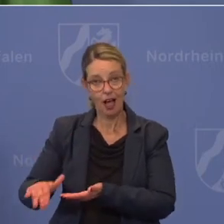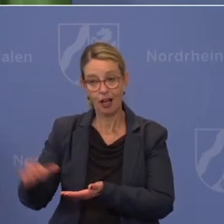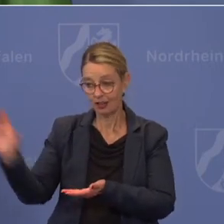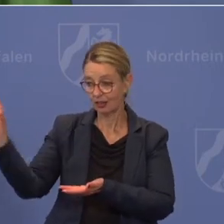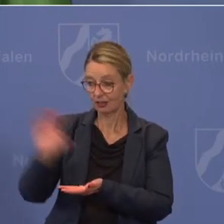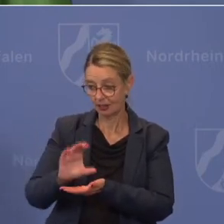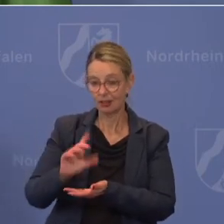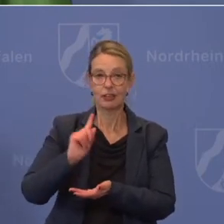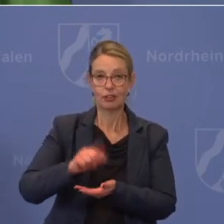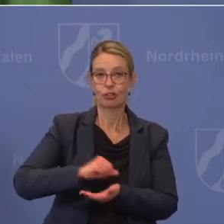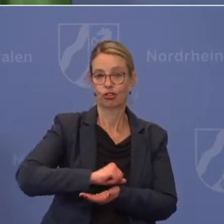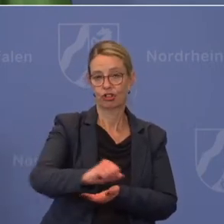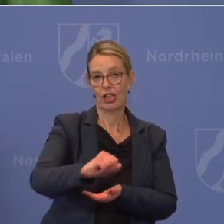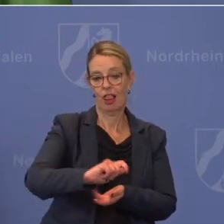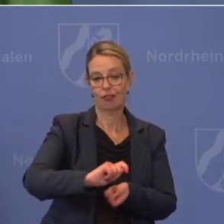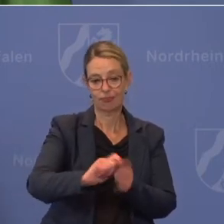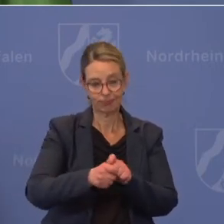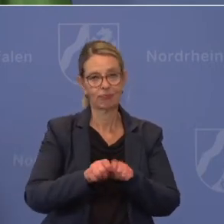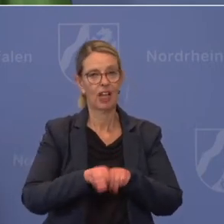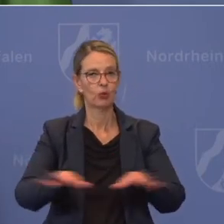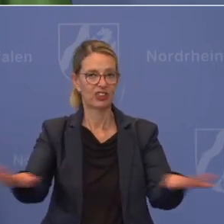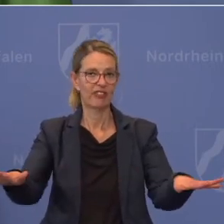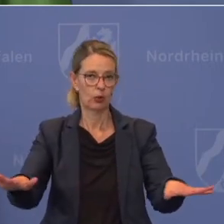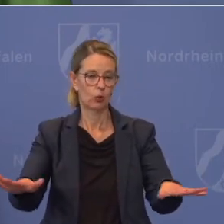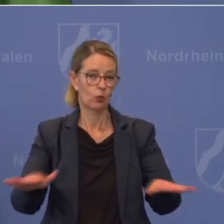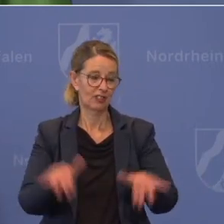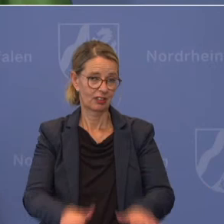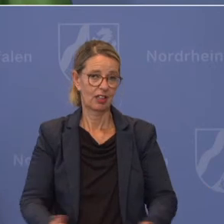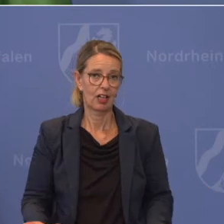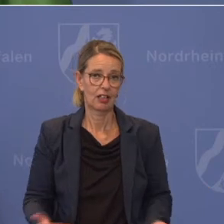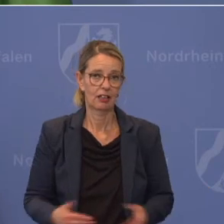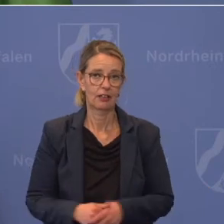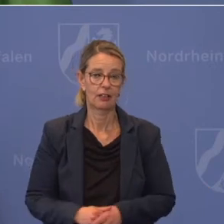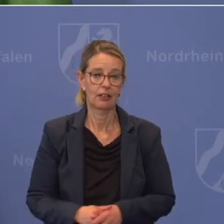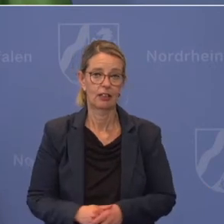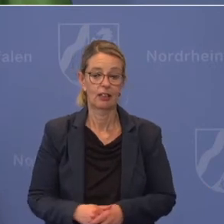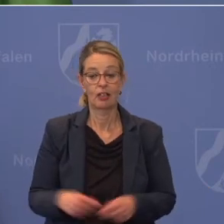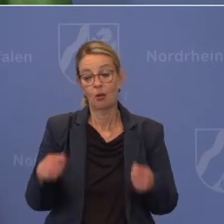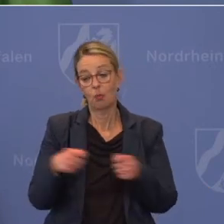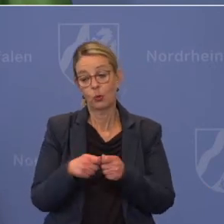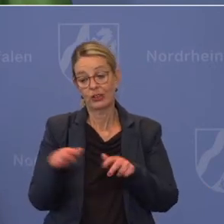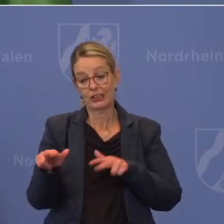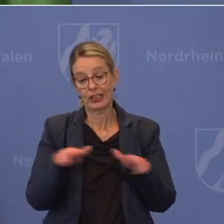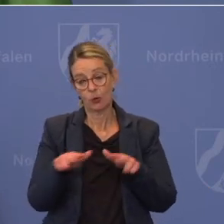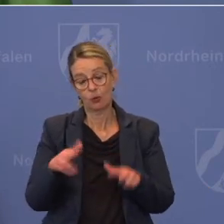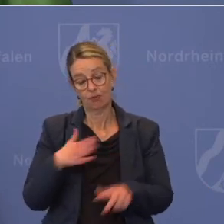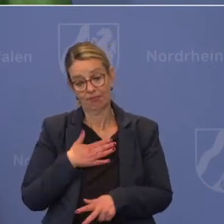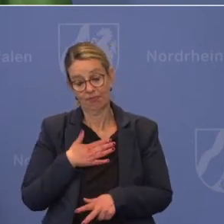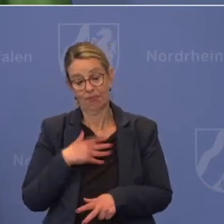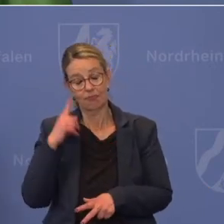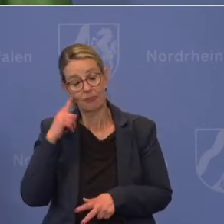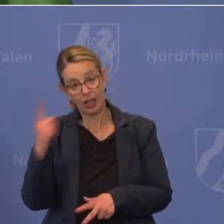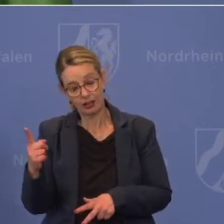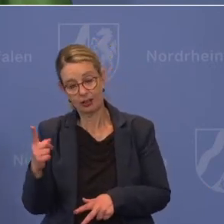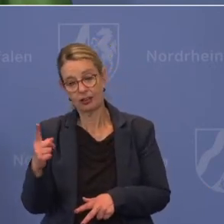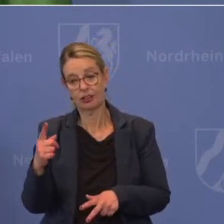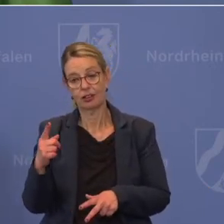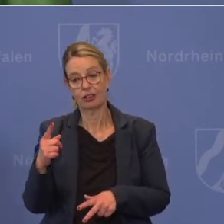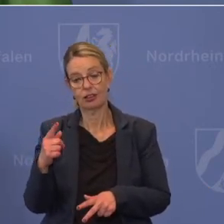werden, auch schnell Wirkung zeigen können. Die Bundesregierung muss nach meinem Dafürhalten auch Sorge dafür tragen, dass